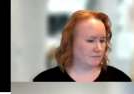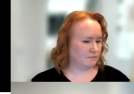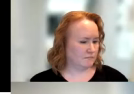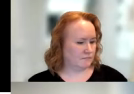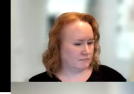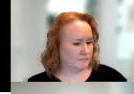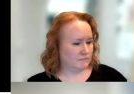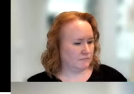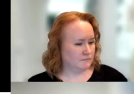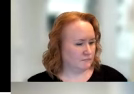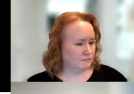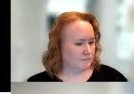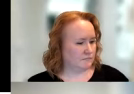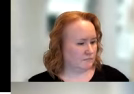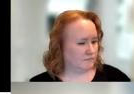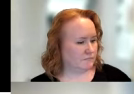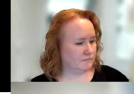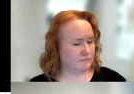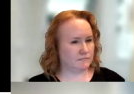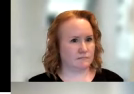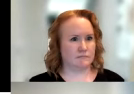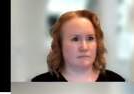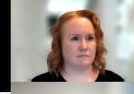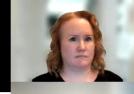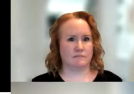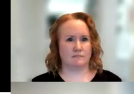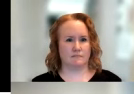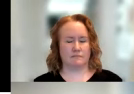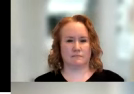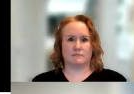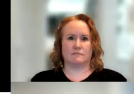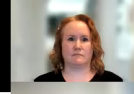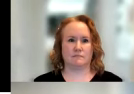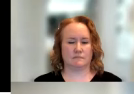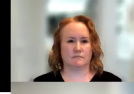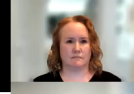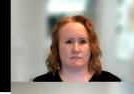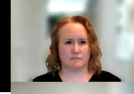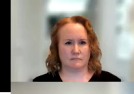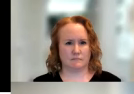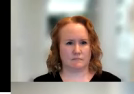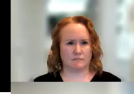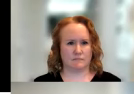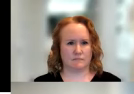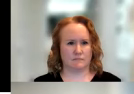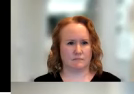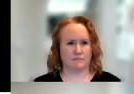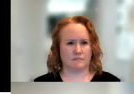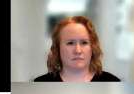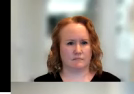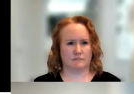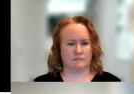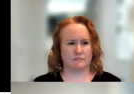eller marknadsför detta produkt under sitt namn eller varumärke, det är ju producenten som sådan. Och alla